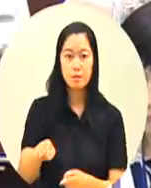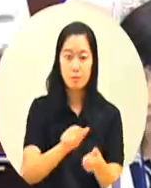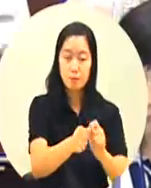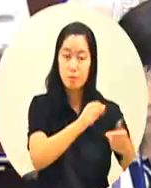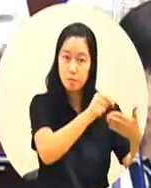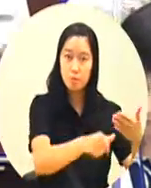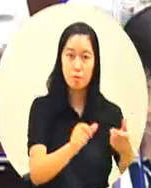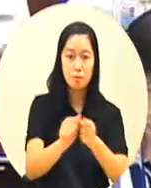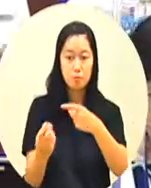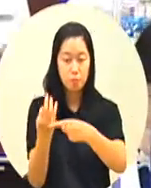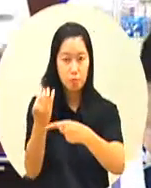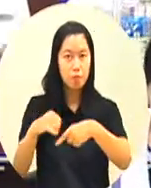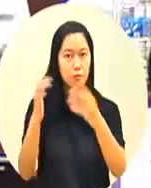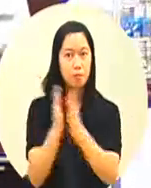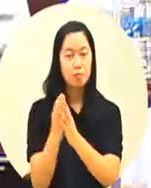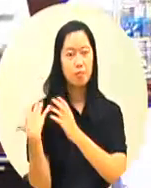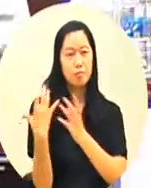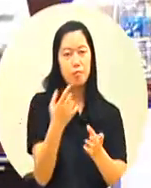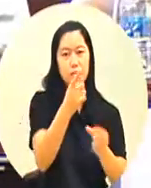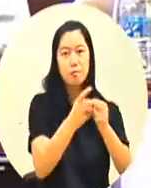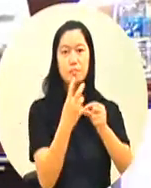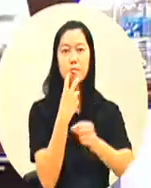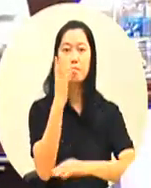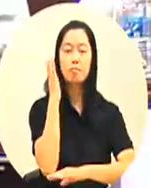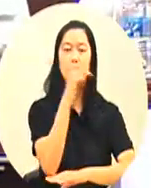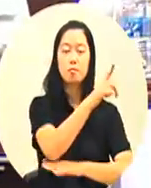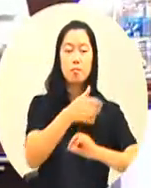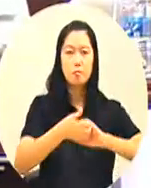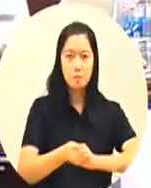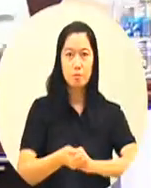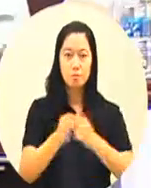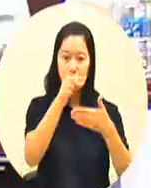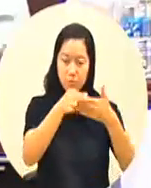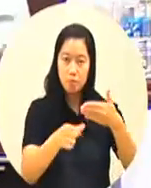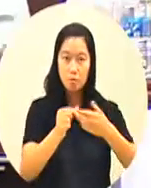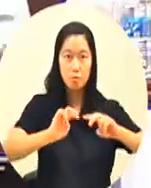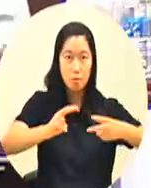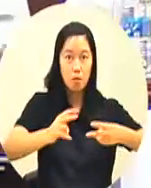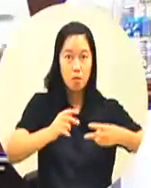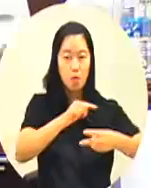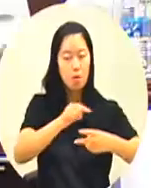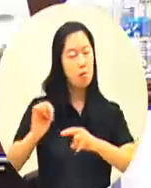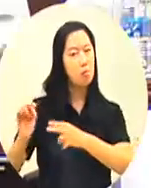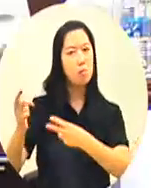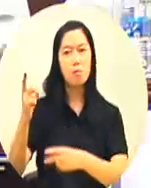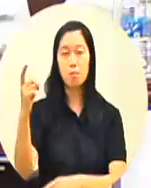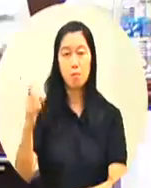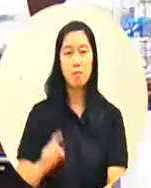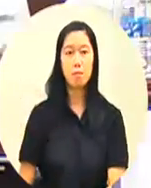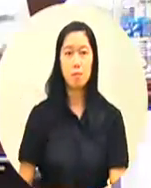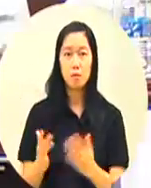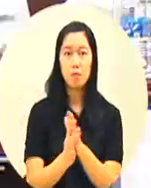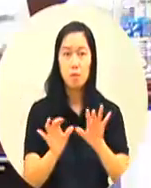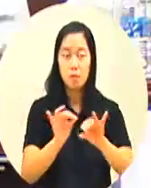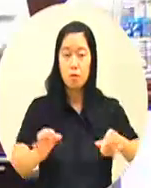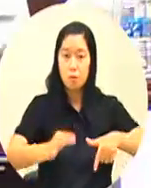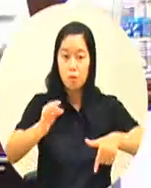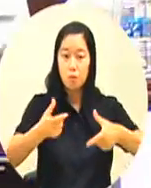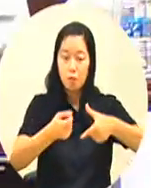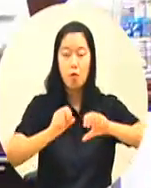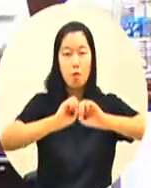税率都是由中央定的，没有修法是没办法改。那地价税本来就是依据公告地价来